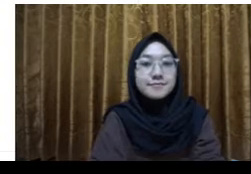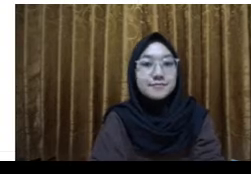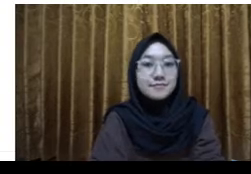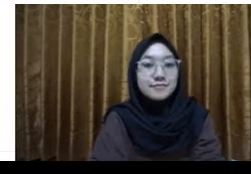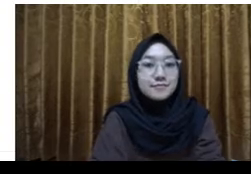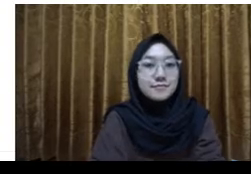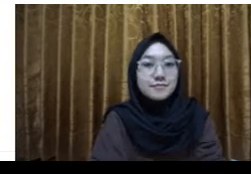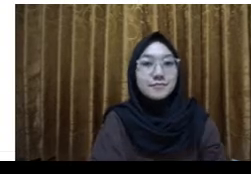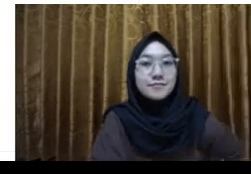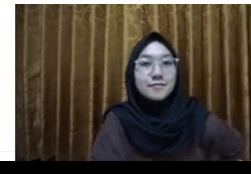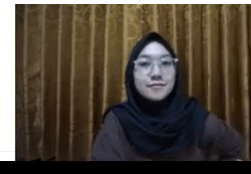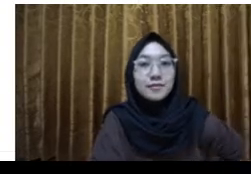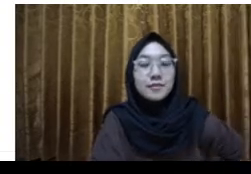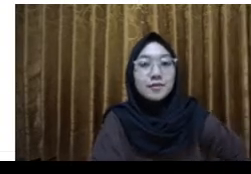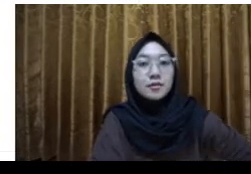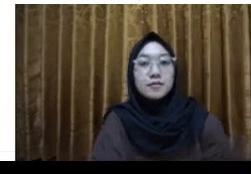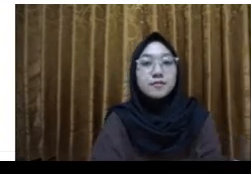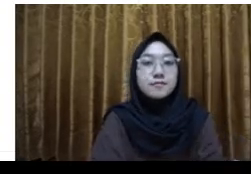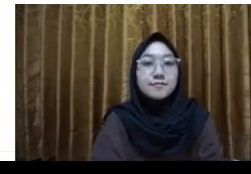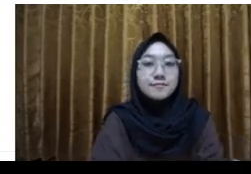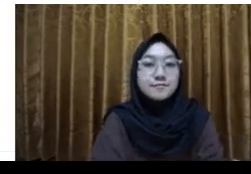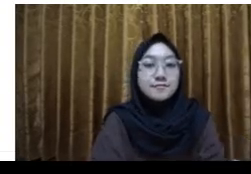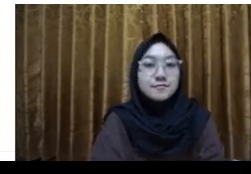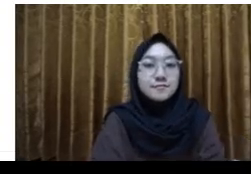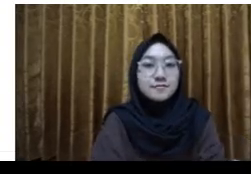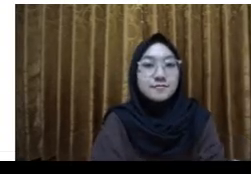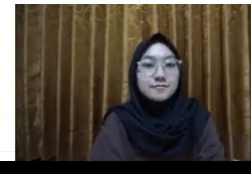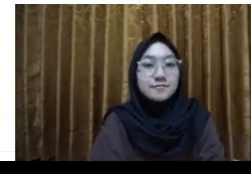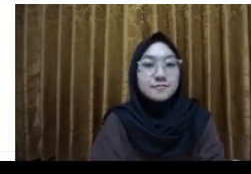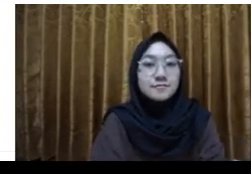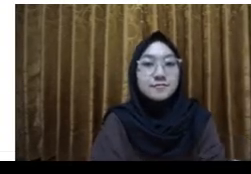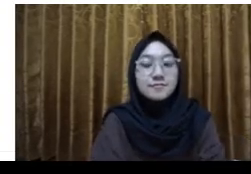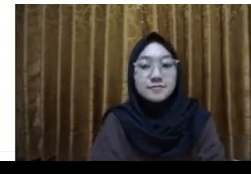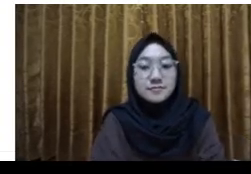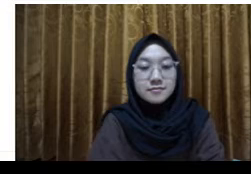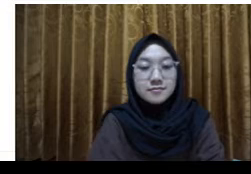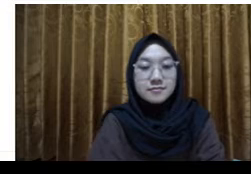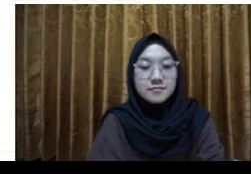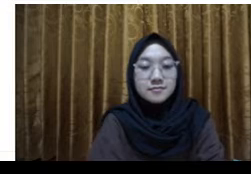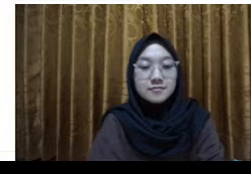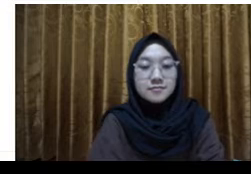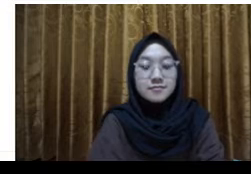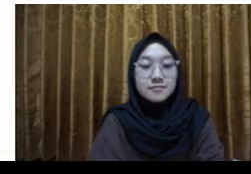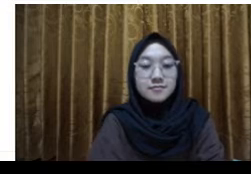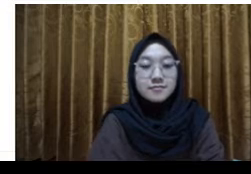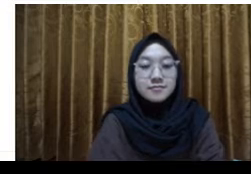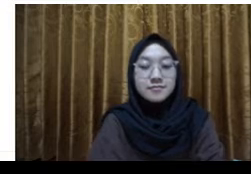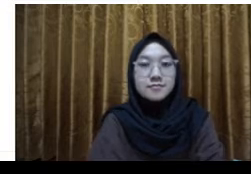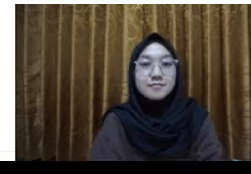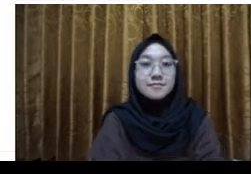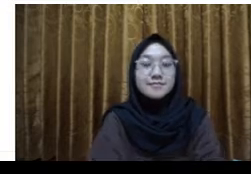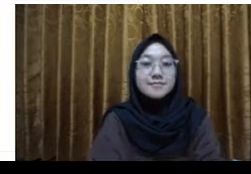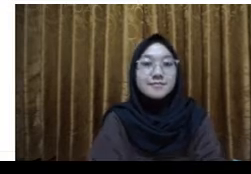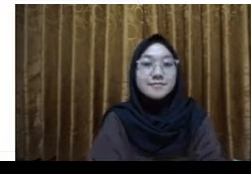ABBYY type file type file folder 1 of 40 ABBYY auto run type file